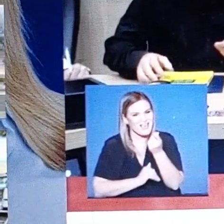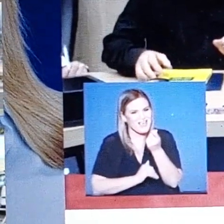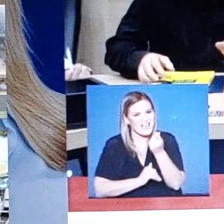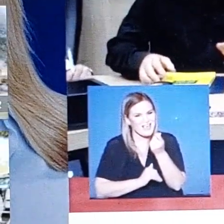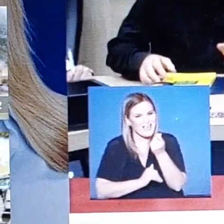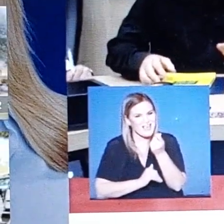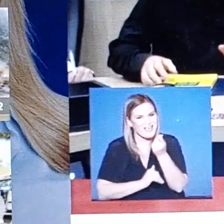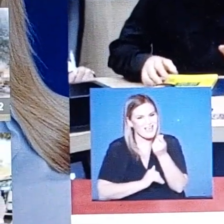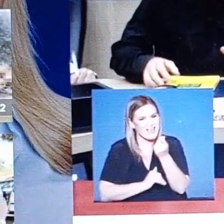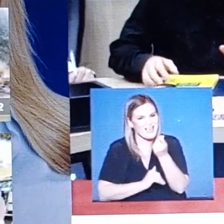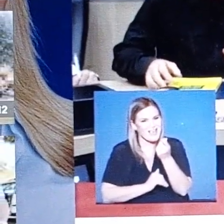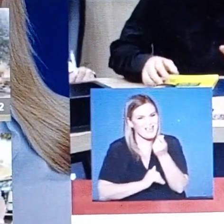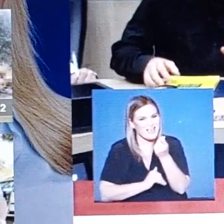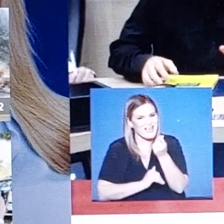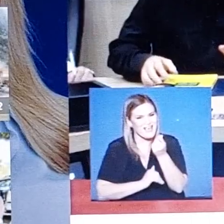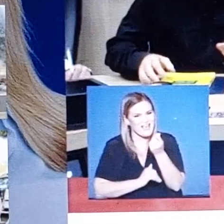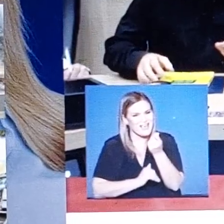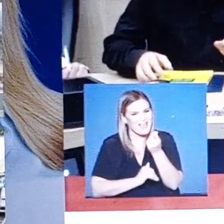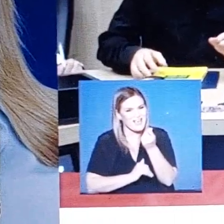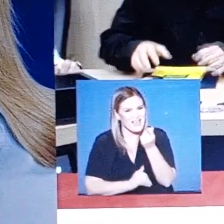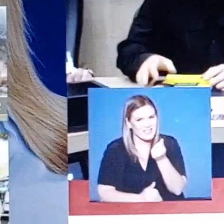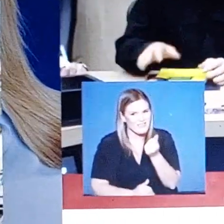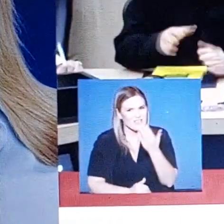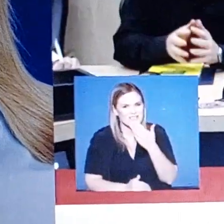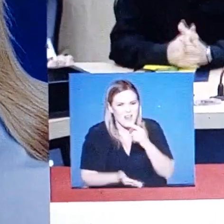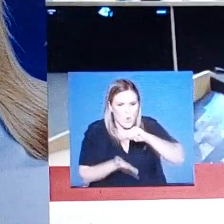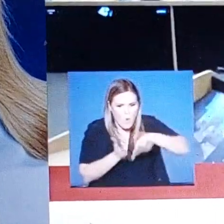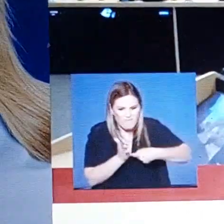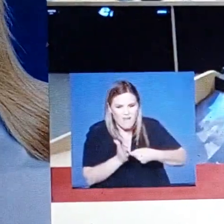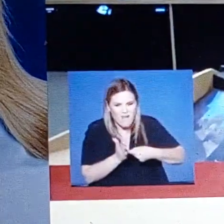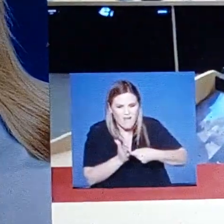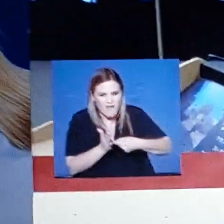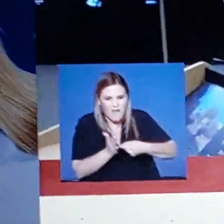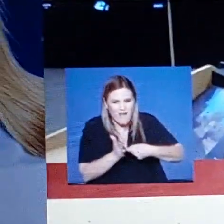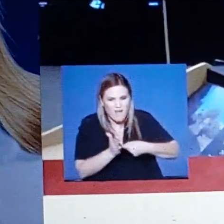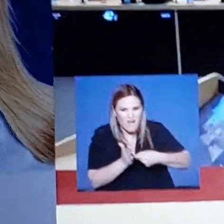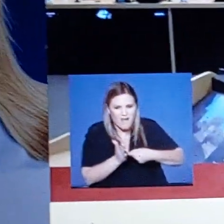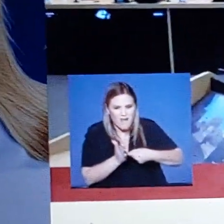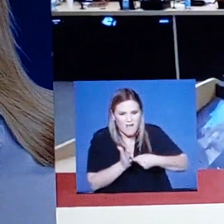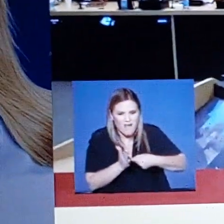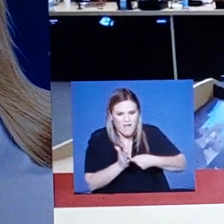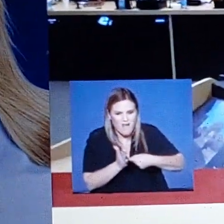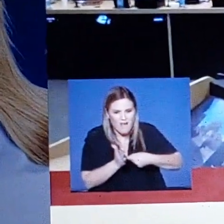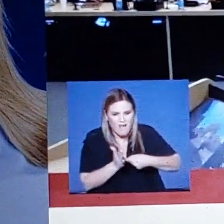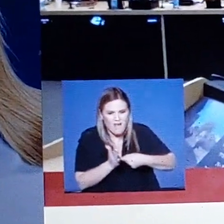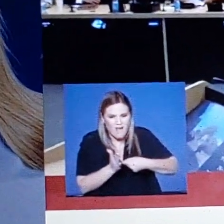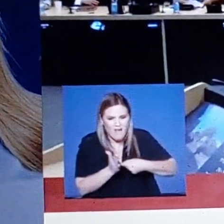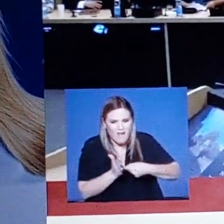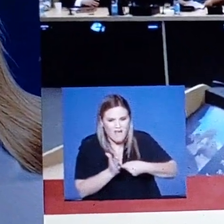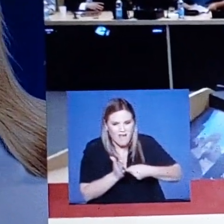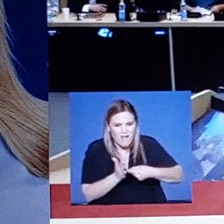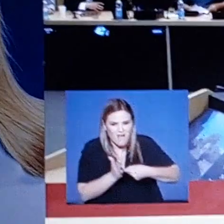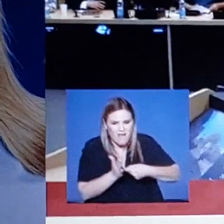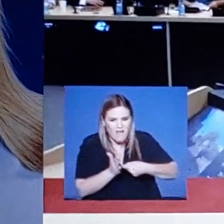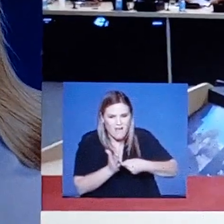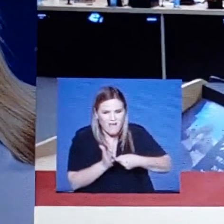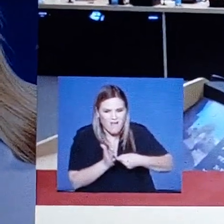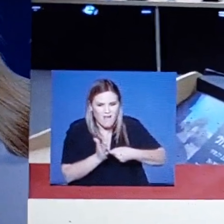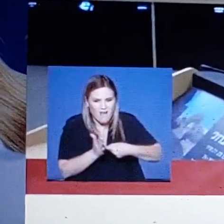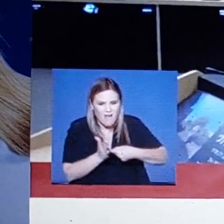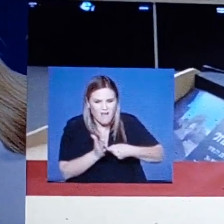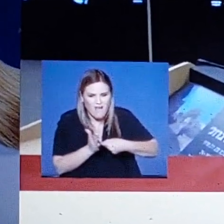qu'Israël prélève pour le transmettre, mais il appartient en réalité aux Palestiniens. Donc en fait, elle corrige